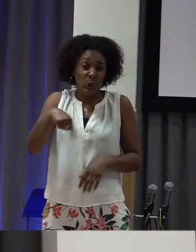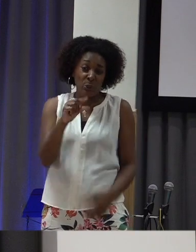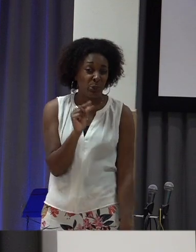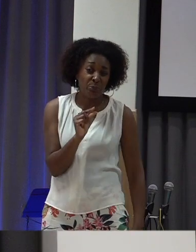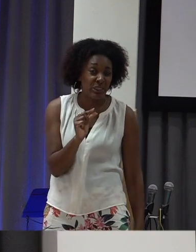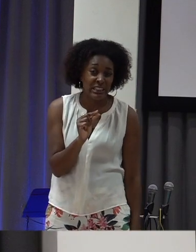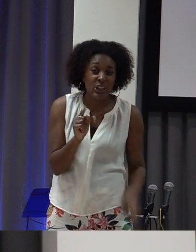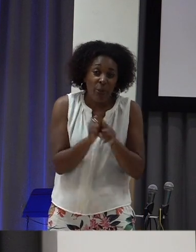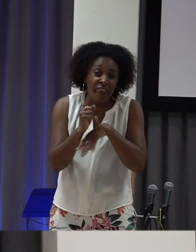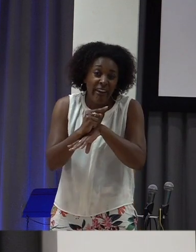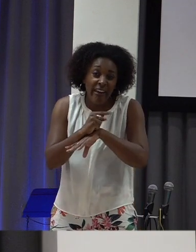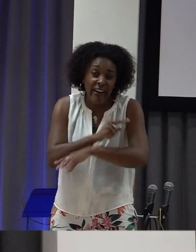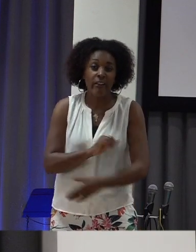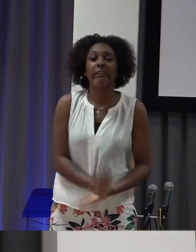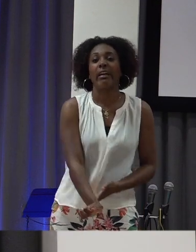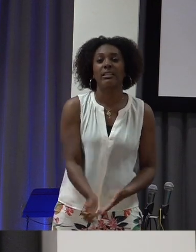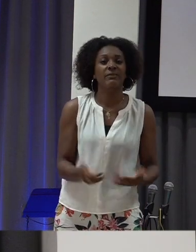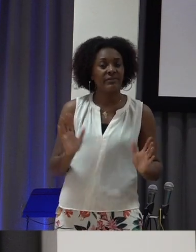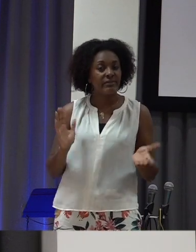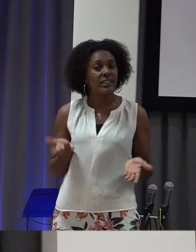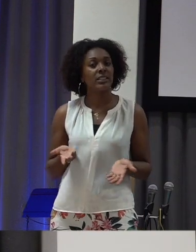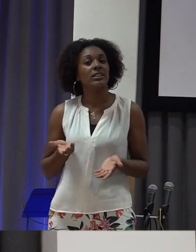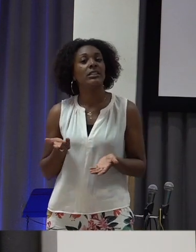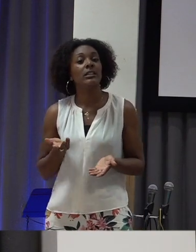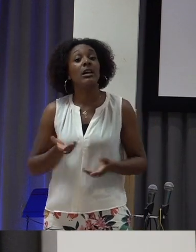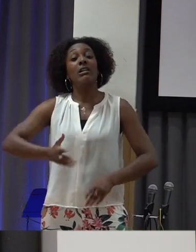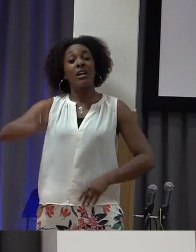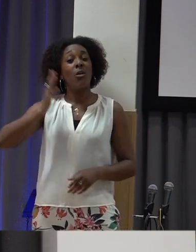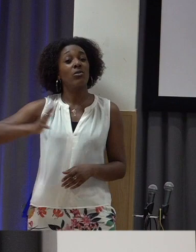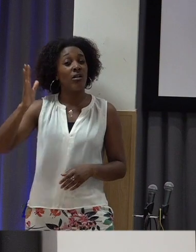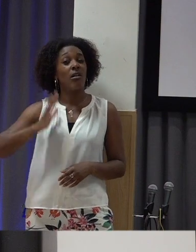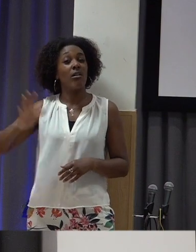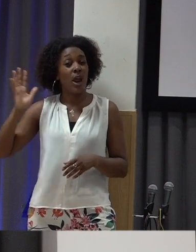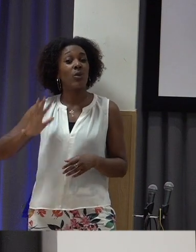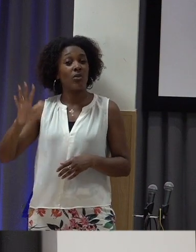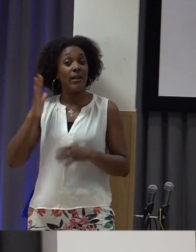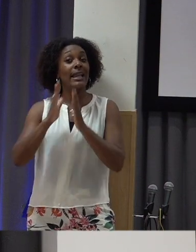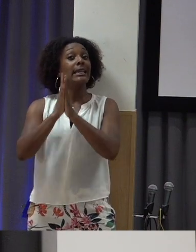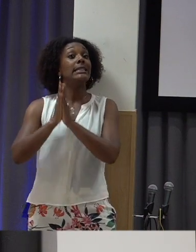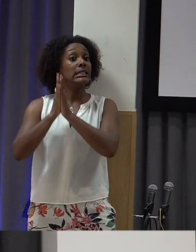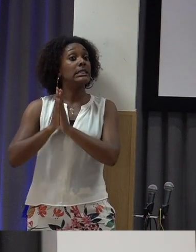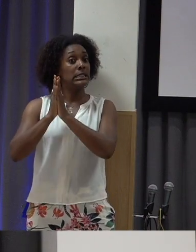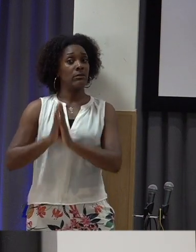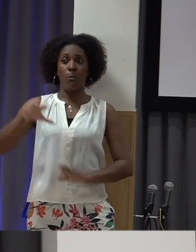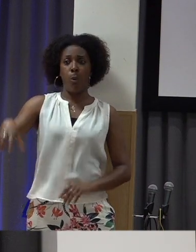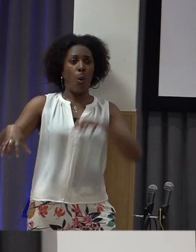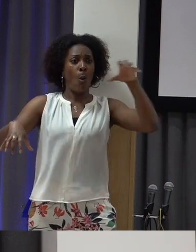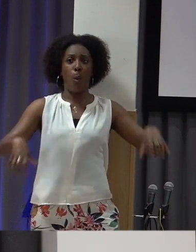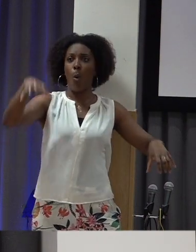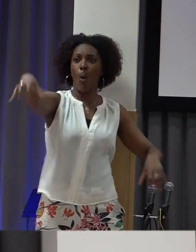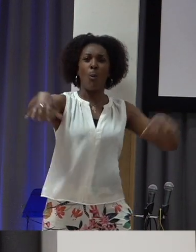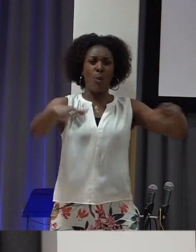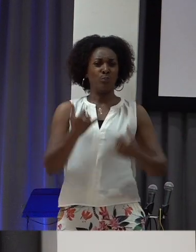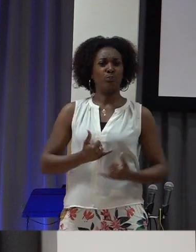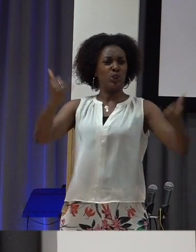écoutez bien maintenant, pendant longtemps, les églises établies, puissantes,